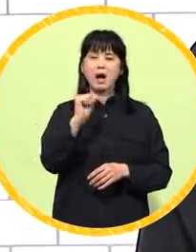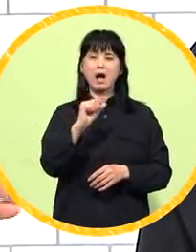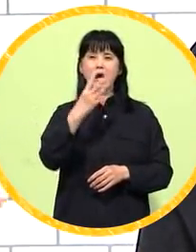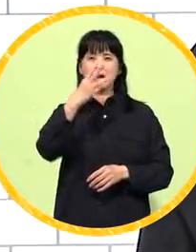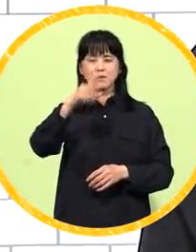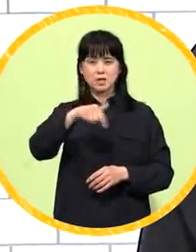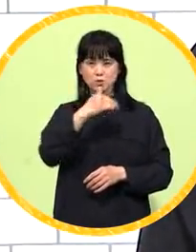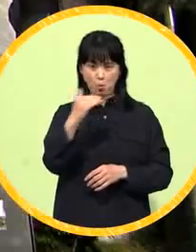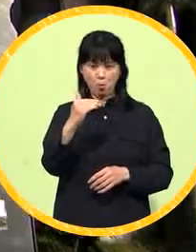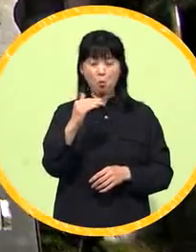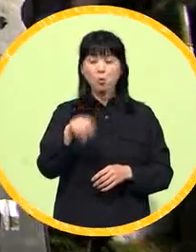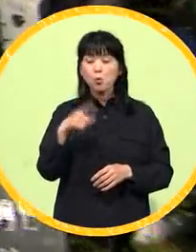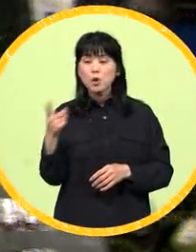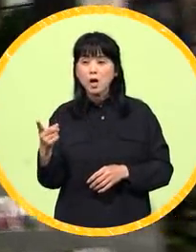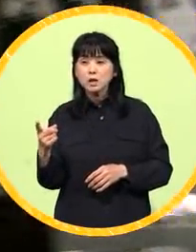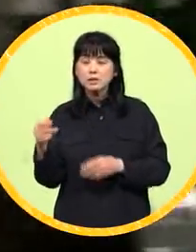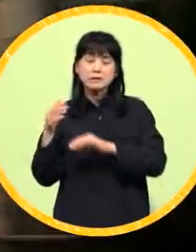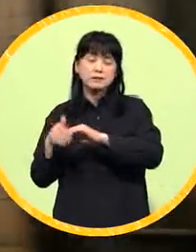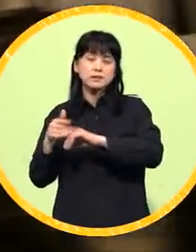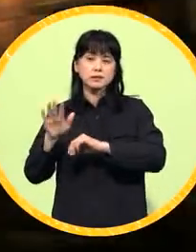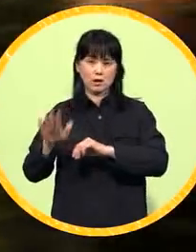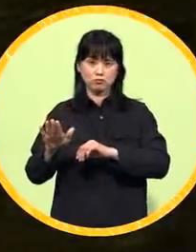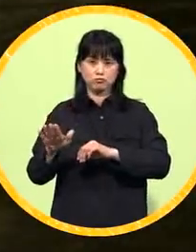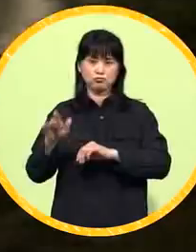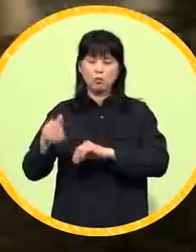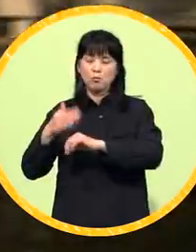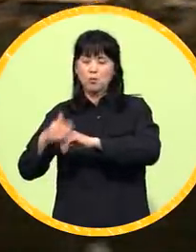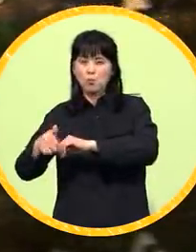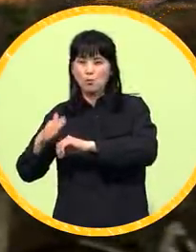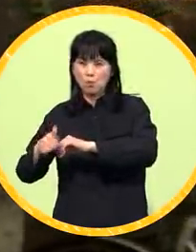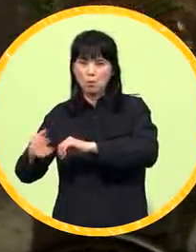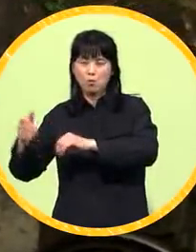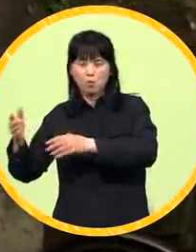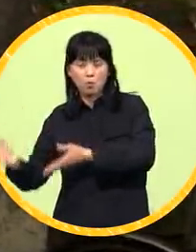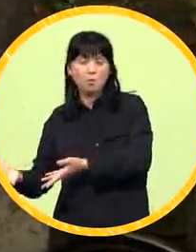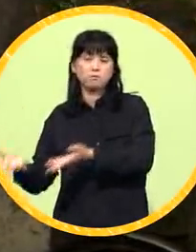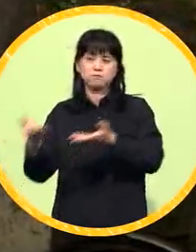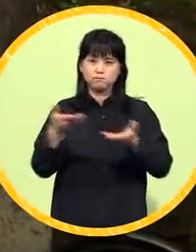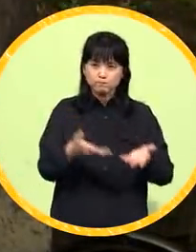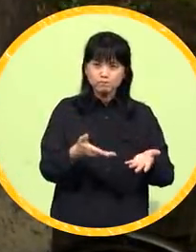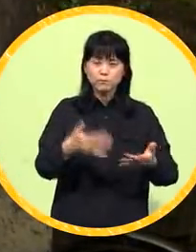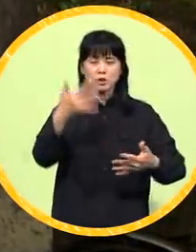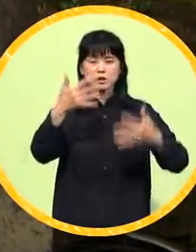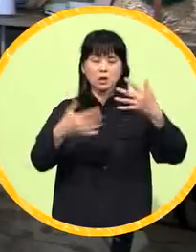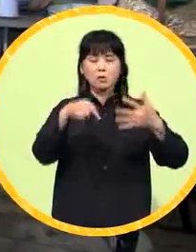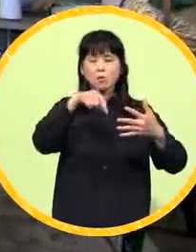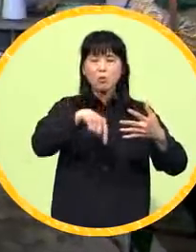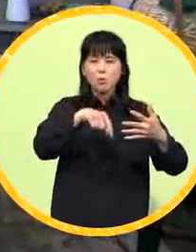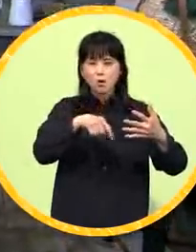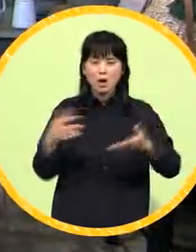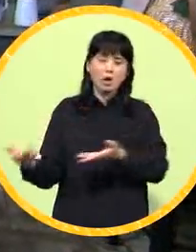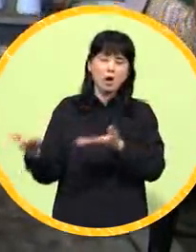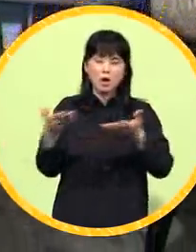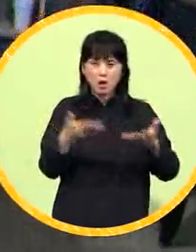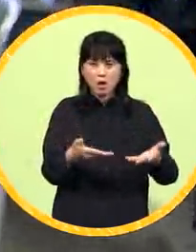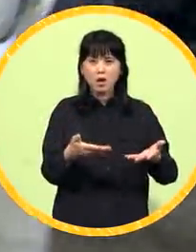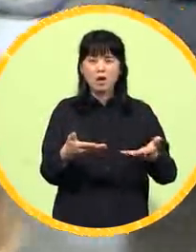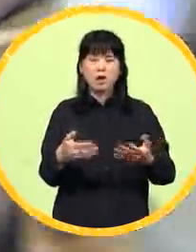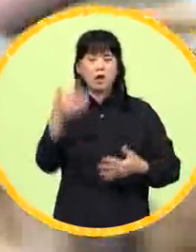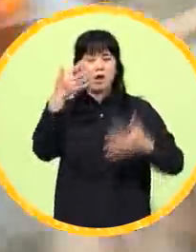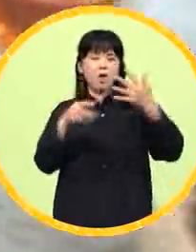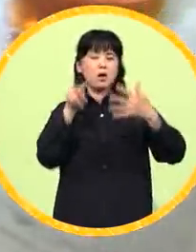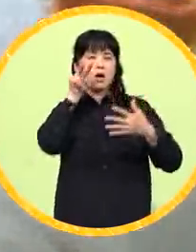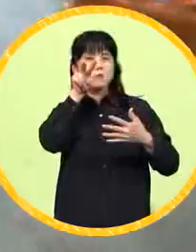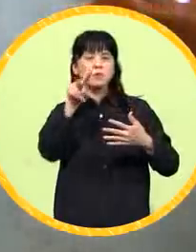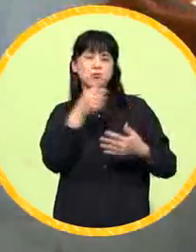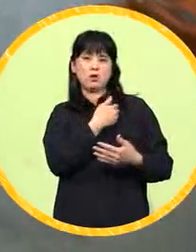隣に編み後キッチンというものがあってその料理4あのシネマの死徒の方にも持ち込んで映画を